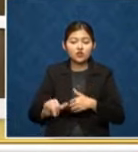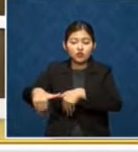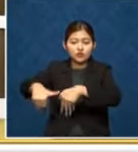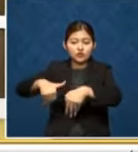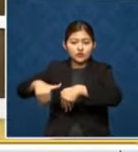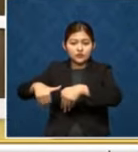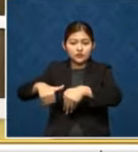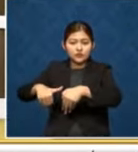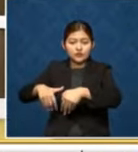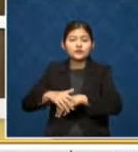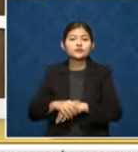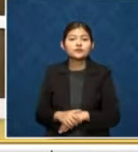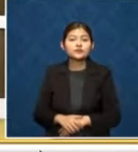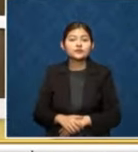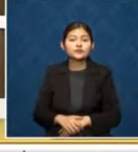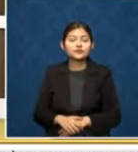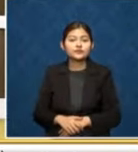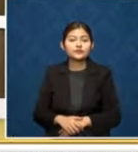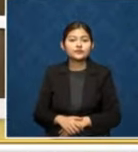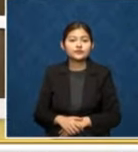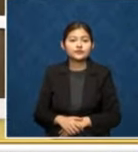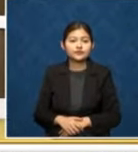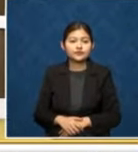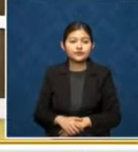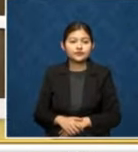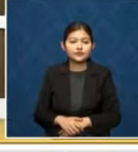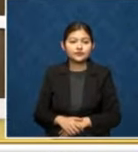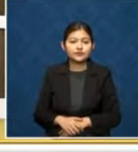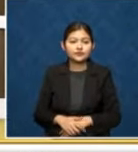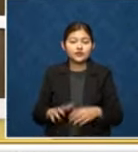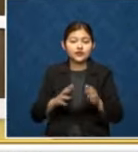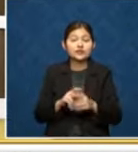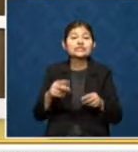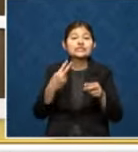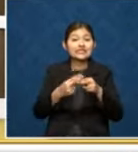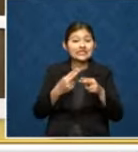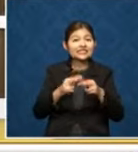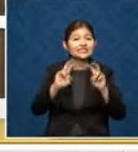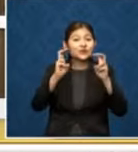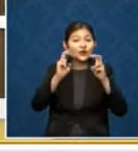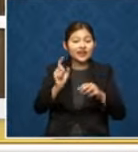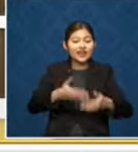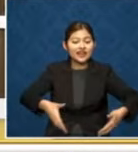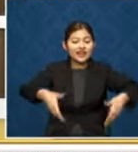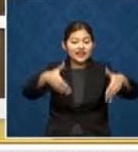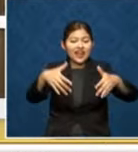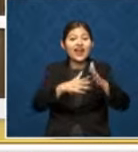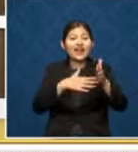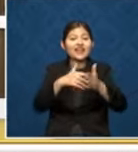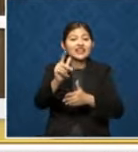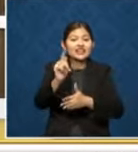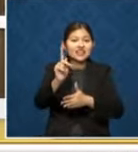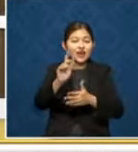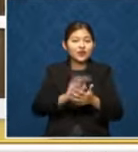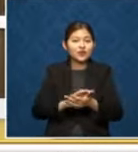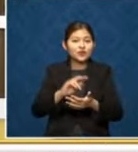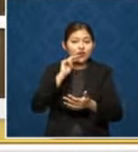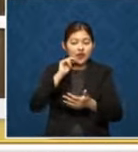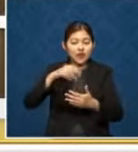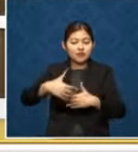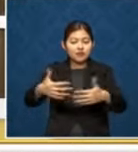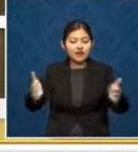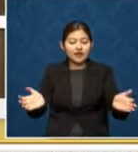เป็นเรื่องที่ขอเรียกชื่อว่าเรื่องถังเขียวกันแล้วกันนะครับของกรมทรัพยากรน้ำบาดาลโดยเขียนไว้ว่